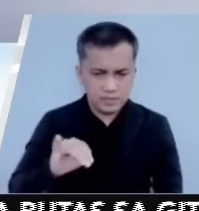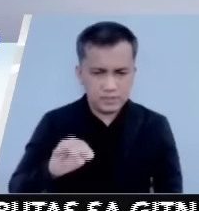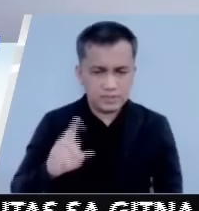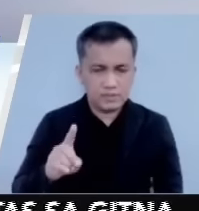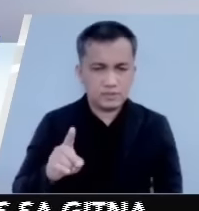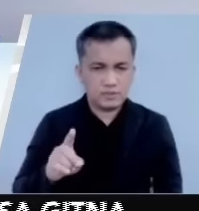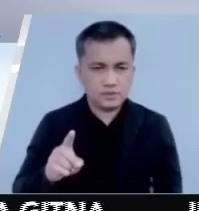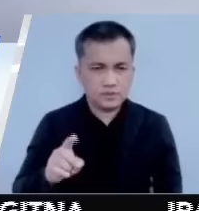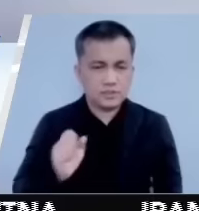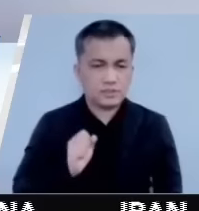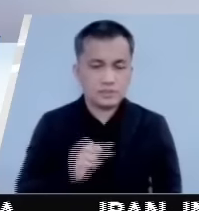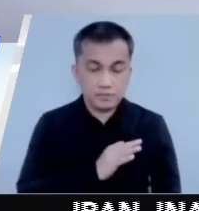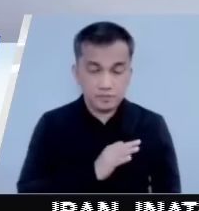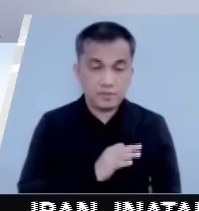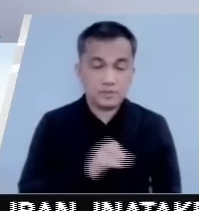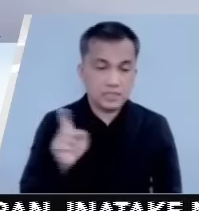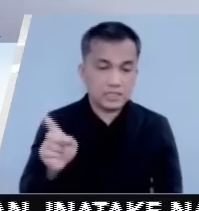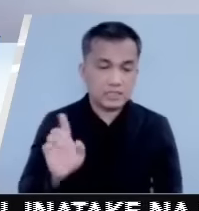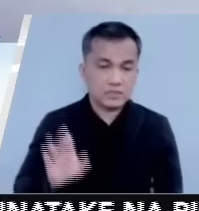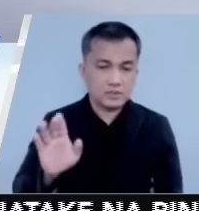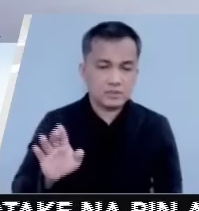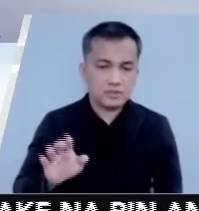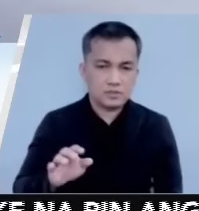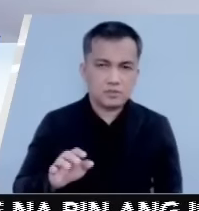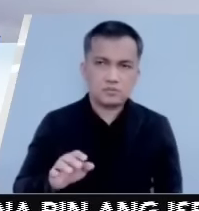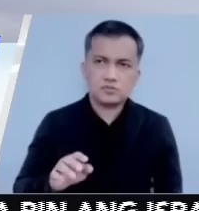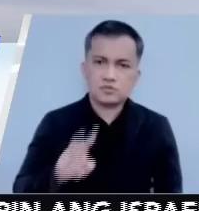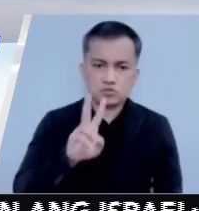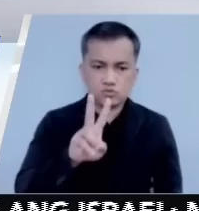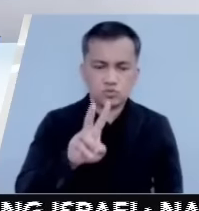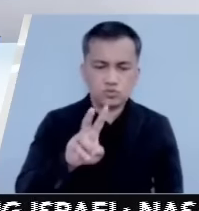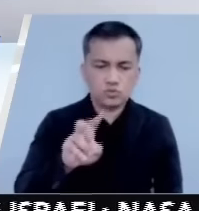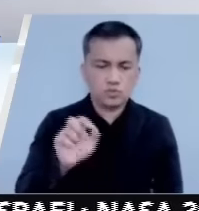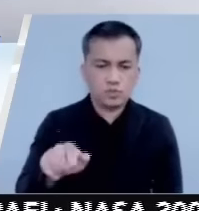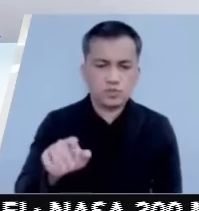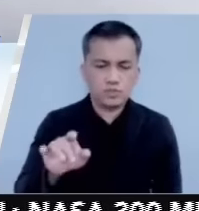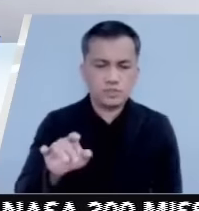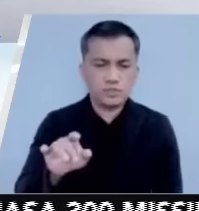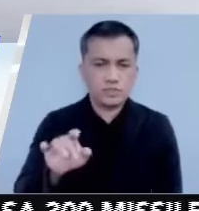ng Maynilad ay lumalabas na mahigit 2.80 meters o mahigit